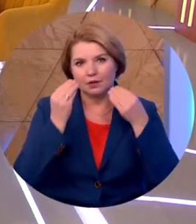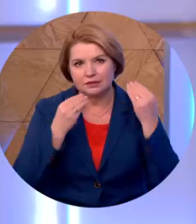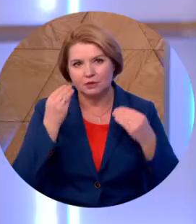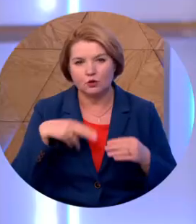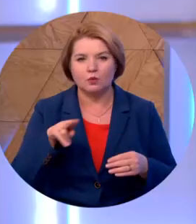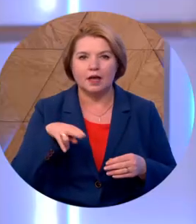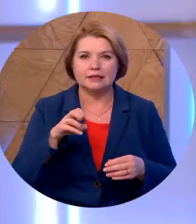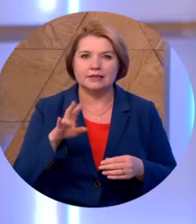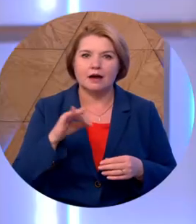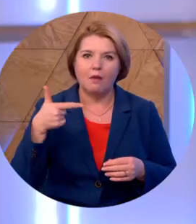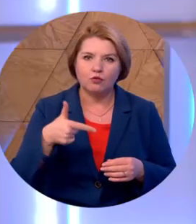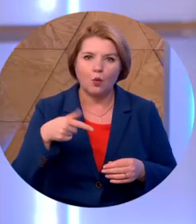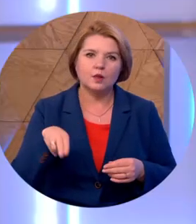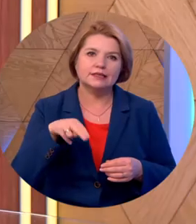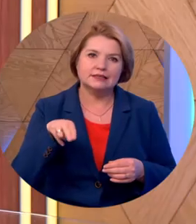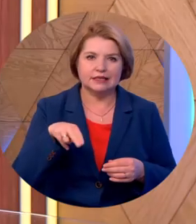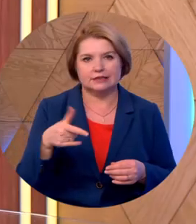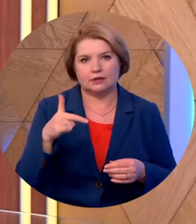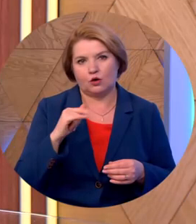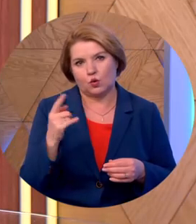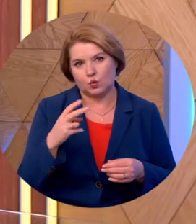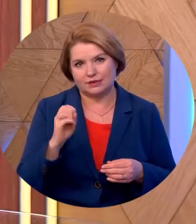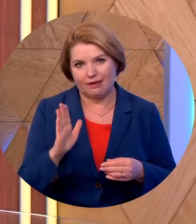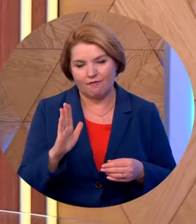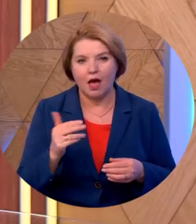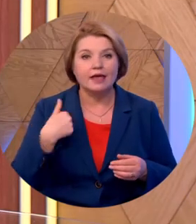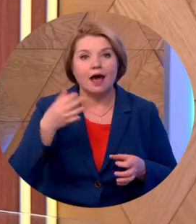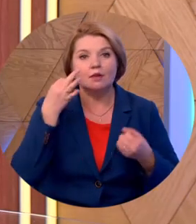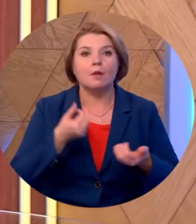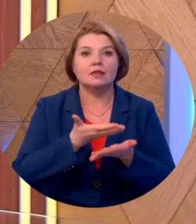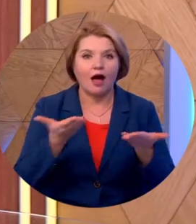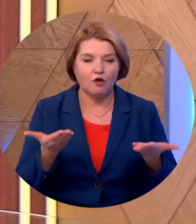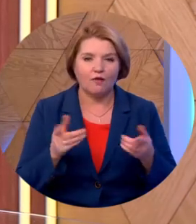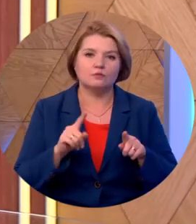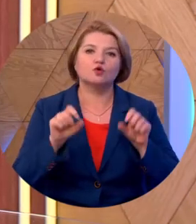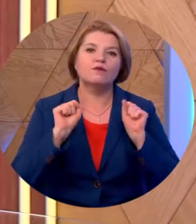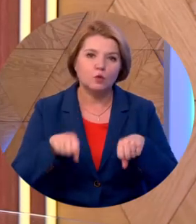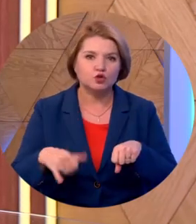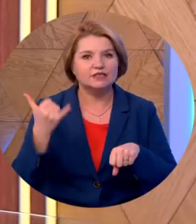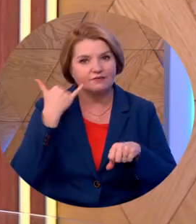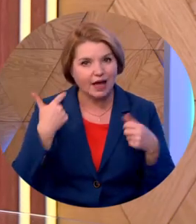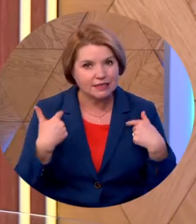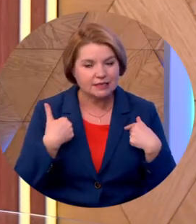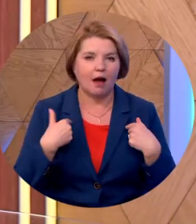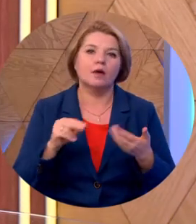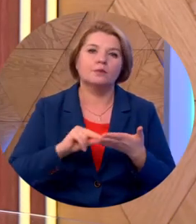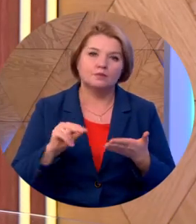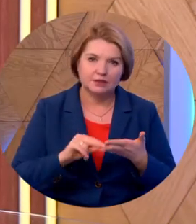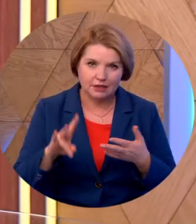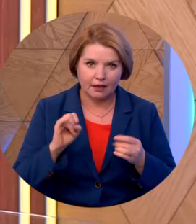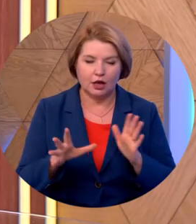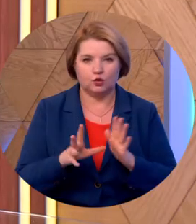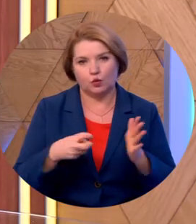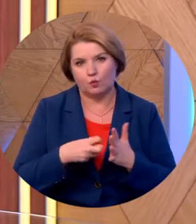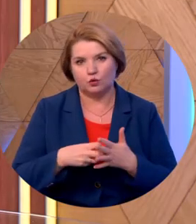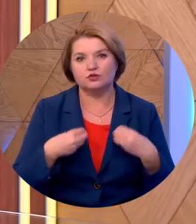Денис Доброе утро Доброе утро напомню телефон прямого эфира 635 8572 обязательно Звоните или пишите на адрес электронной почты